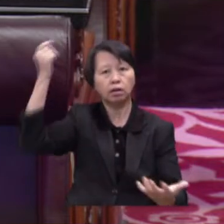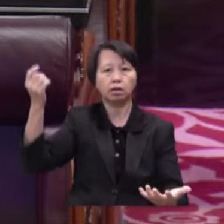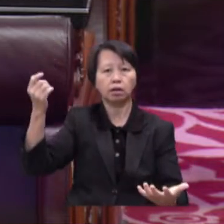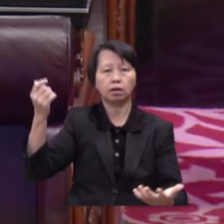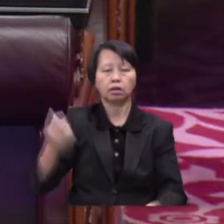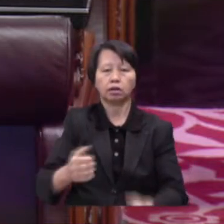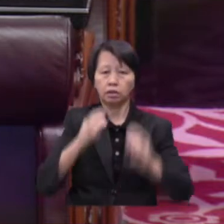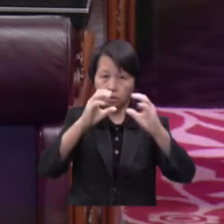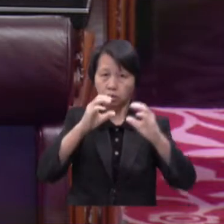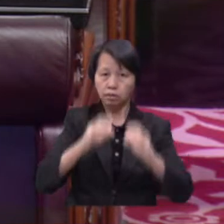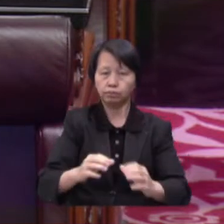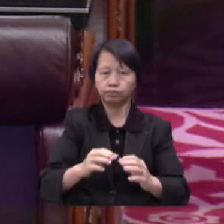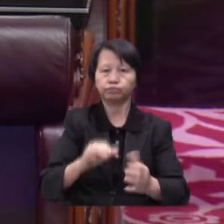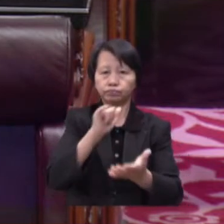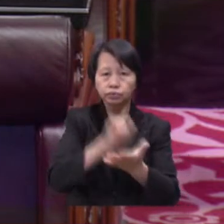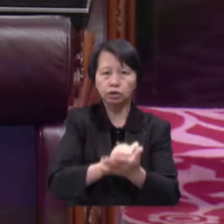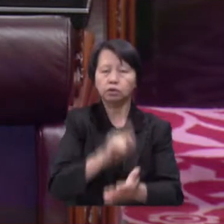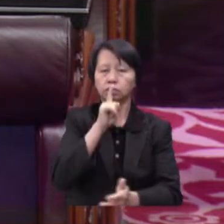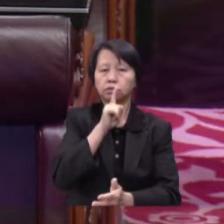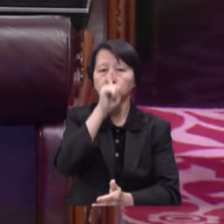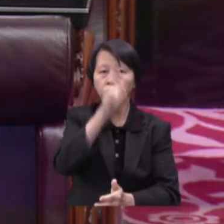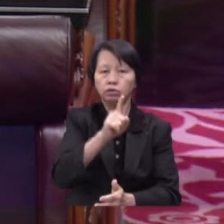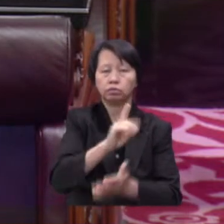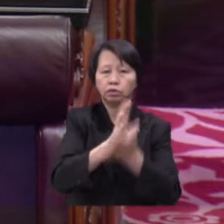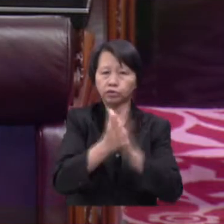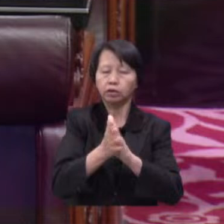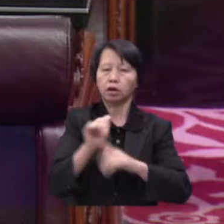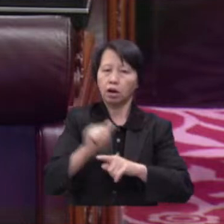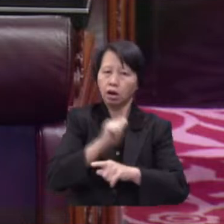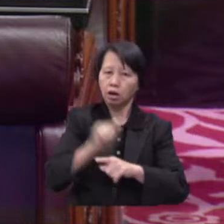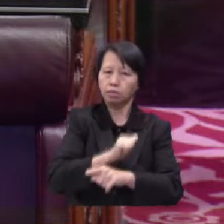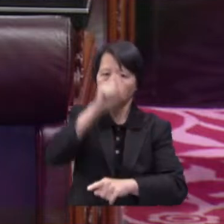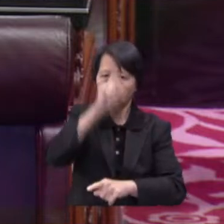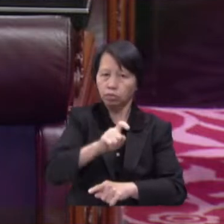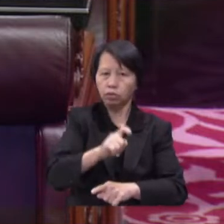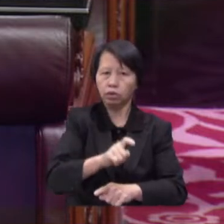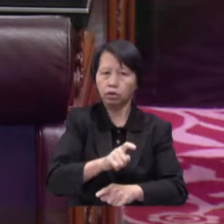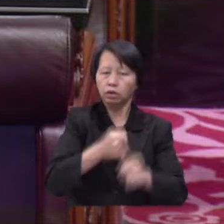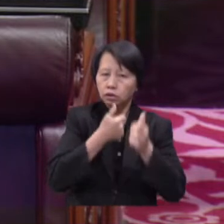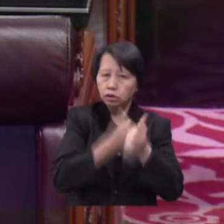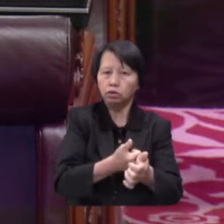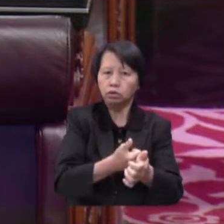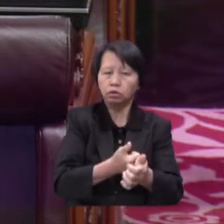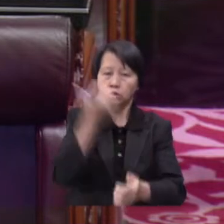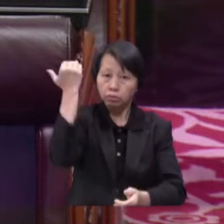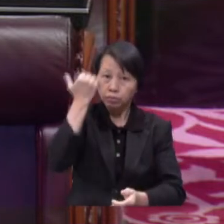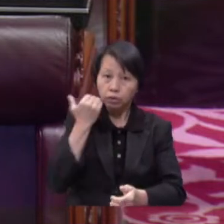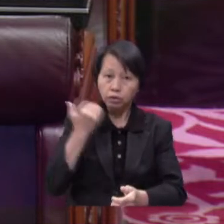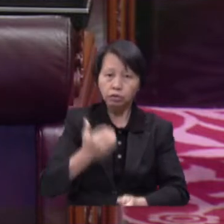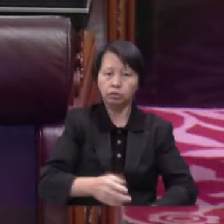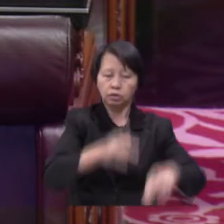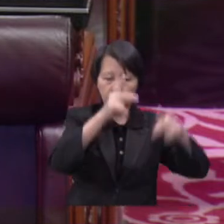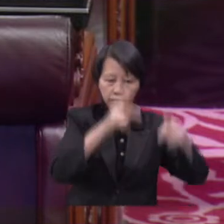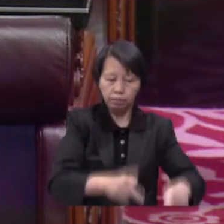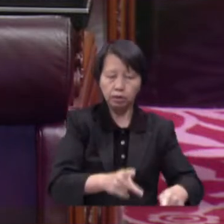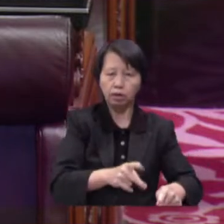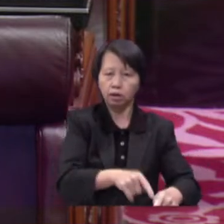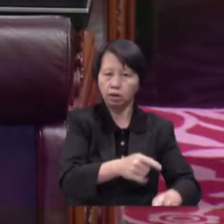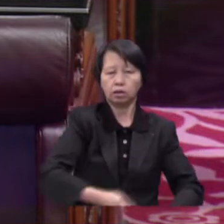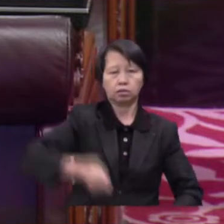tata cara tersebut sepatutnya menjadi amalan yang harus di Budi bicara oleh PH